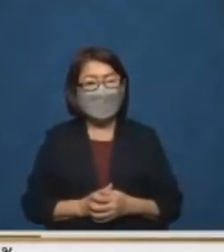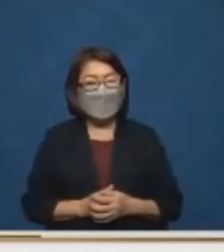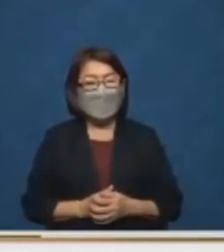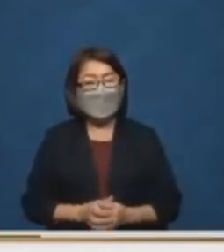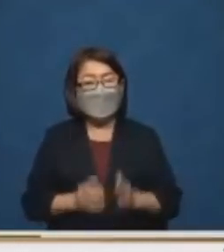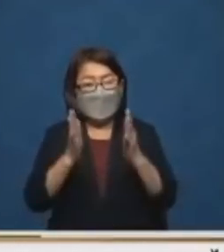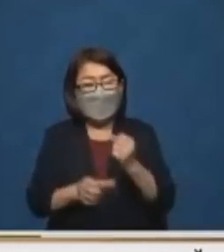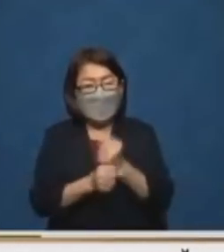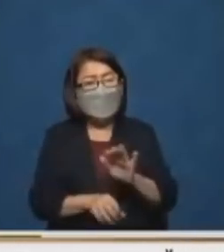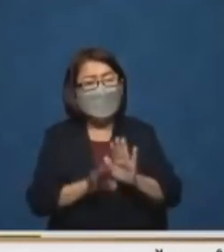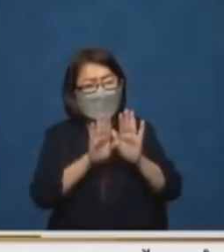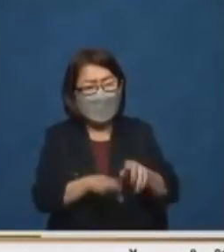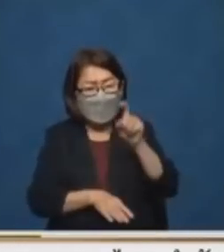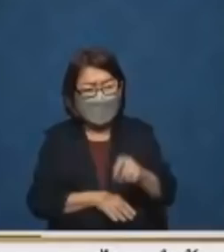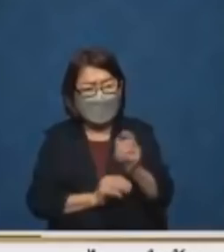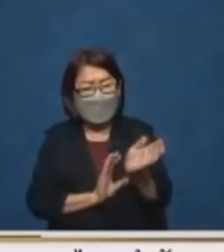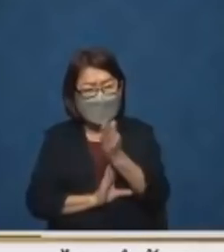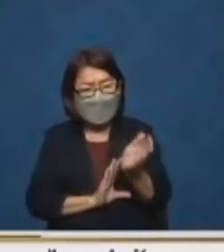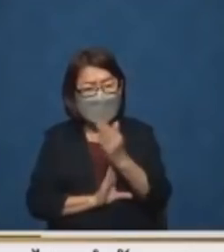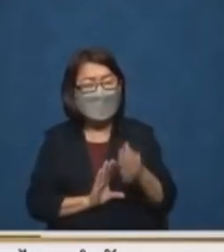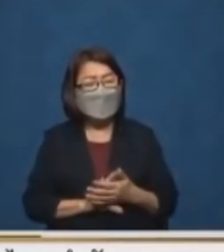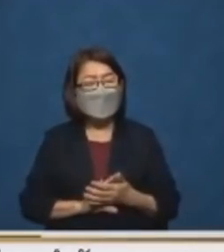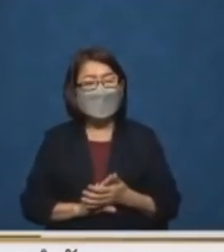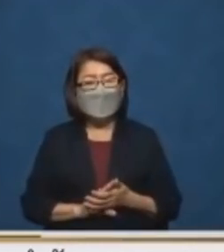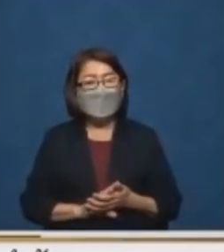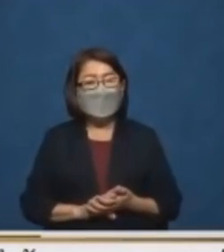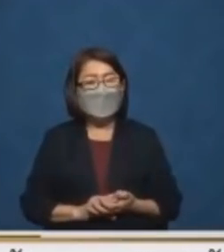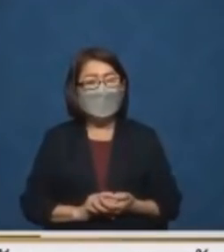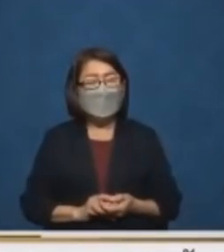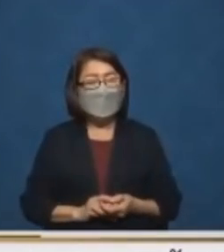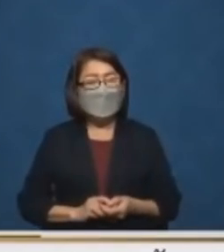เจาหน้าทช่ไปสลายที่ 57 ครับ